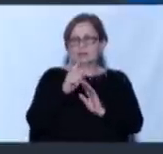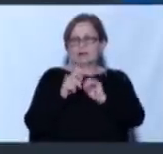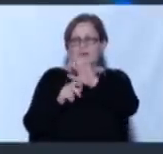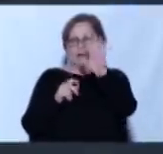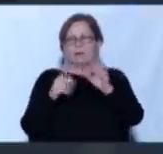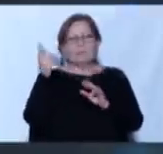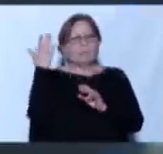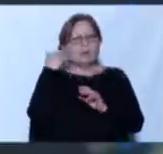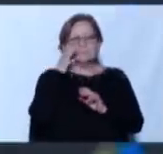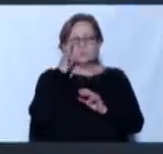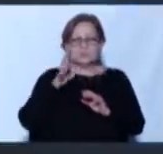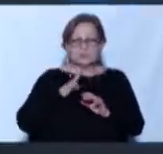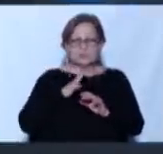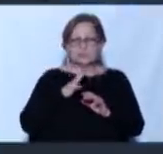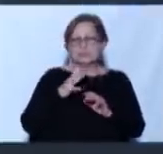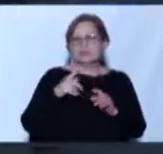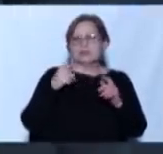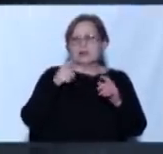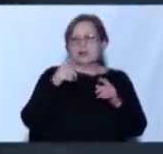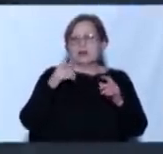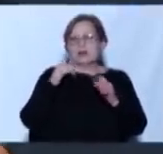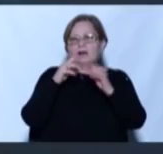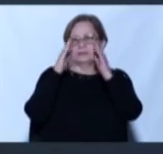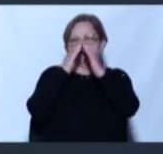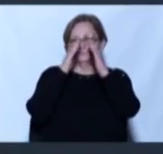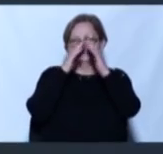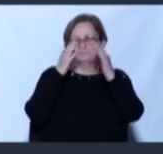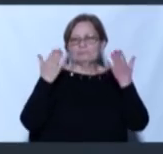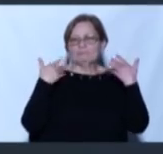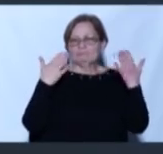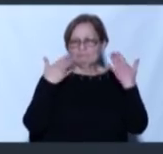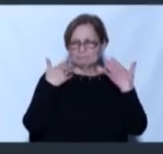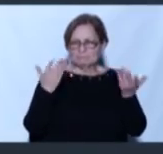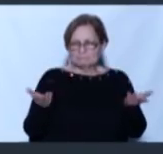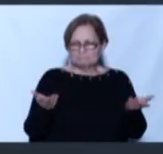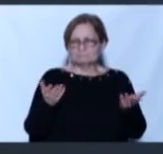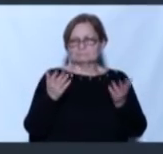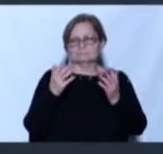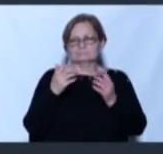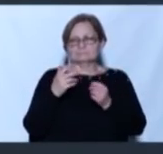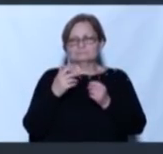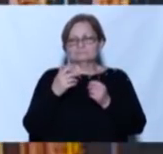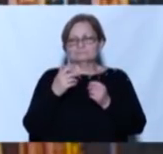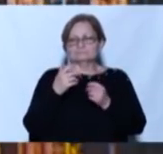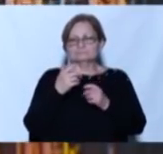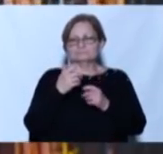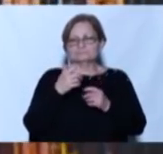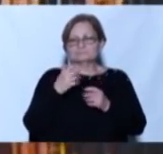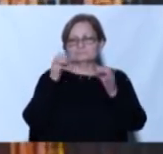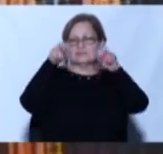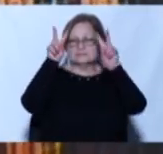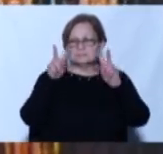მაშინ შემოვიდა მოდაში ეს პარკები და ვერსალი იყო ის პირველი პარკი ესე ვთქვათ რომელიც ესე მოეწყო და ესე